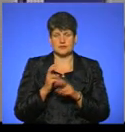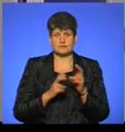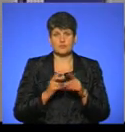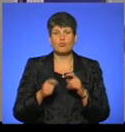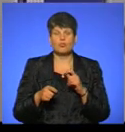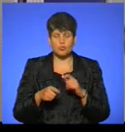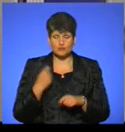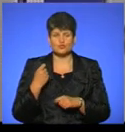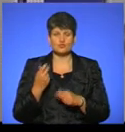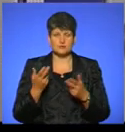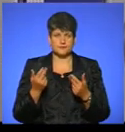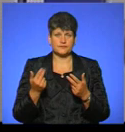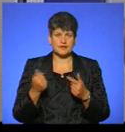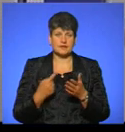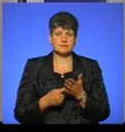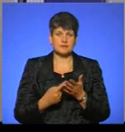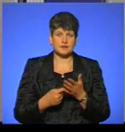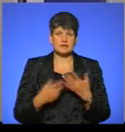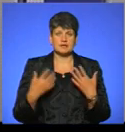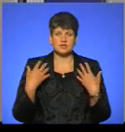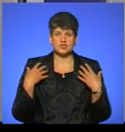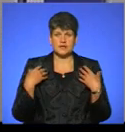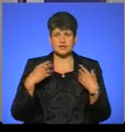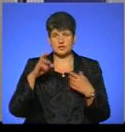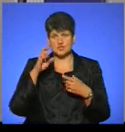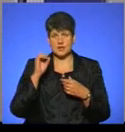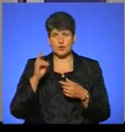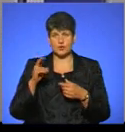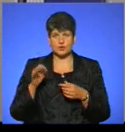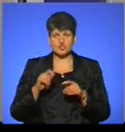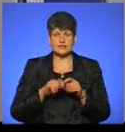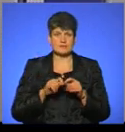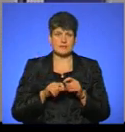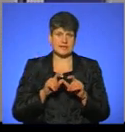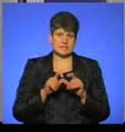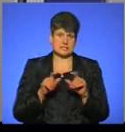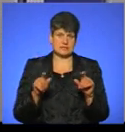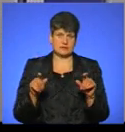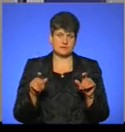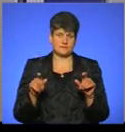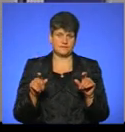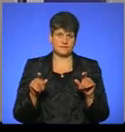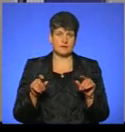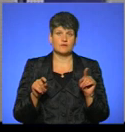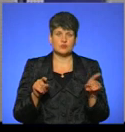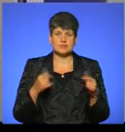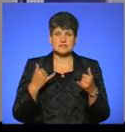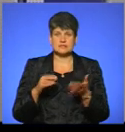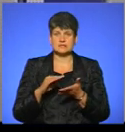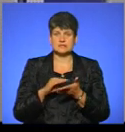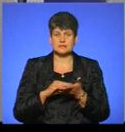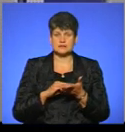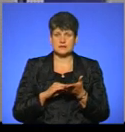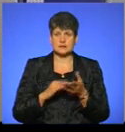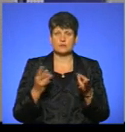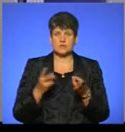порушує, і це підтвердив начальник Державної екологічної інспекції. Вони зараз склали там необхідні